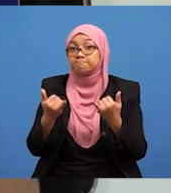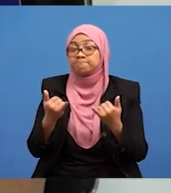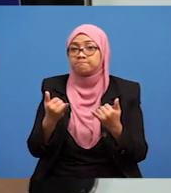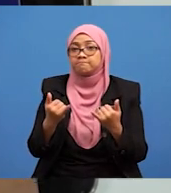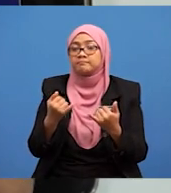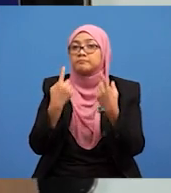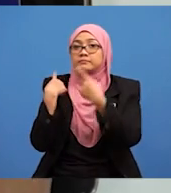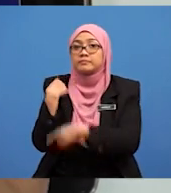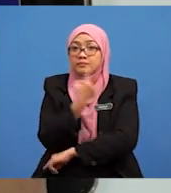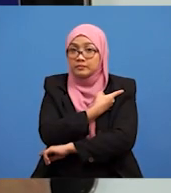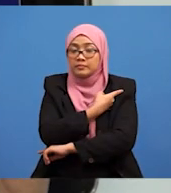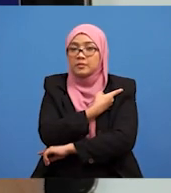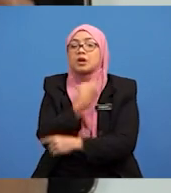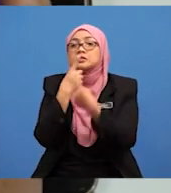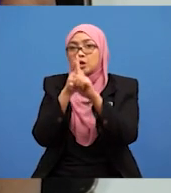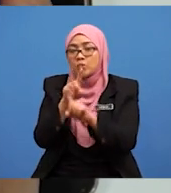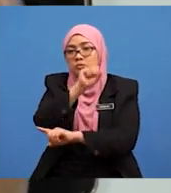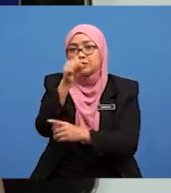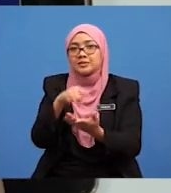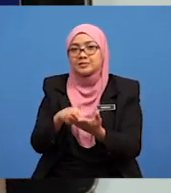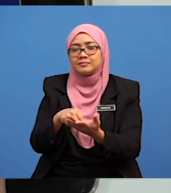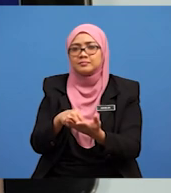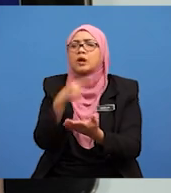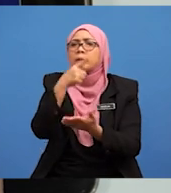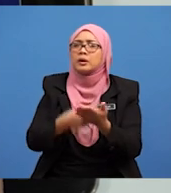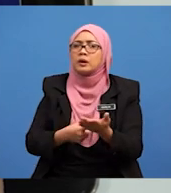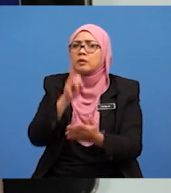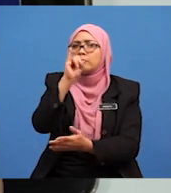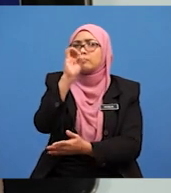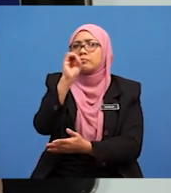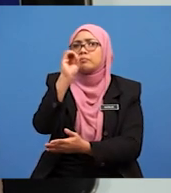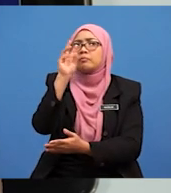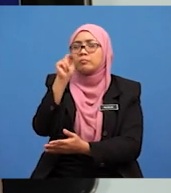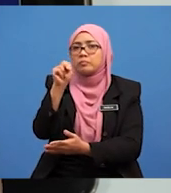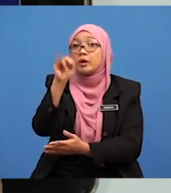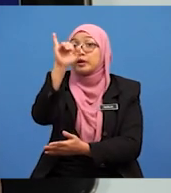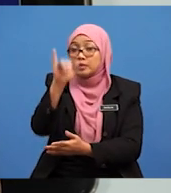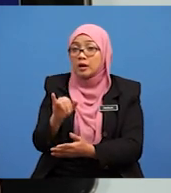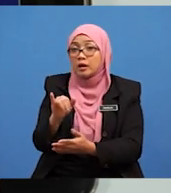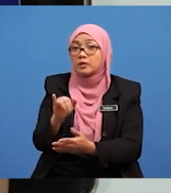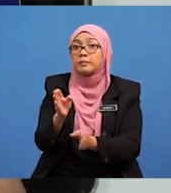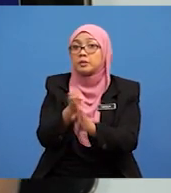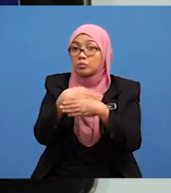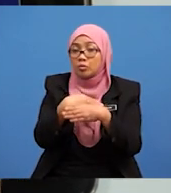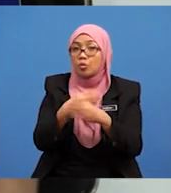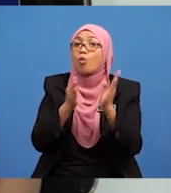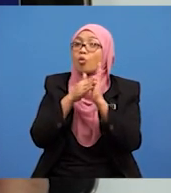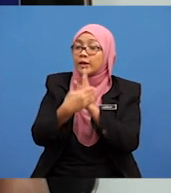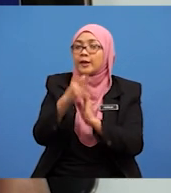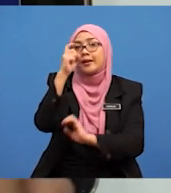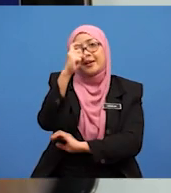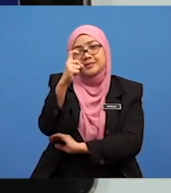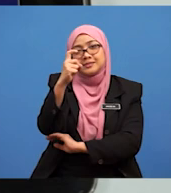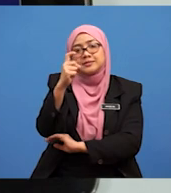Sekarang mari kita jawab soalan ini. A. Apakah jenis ion yang dibentuk oleh X? Okay.